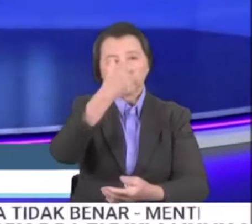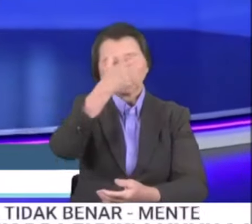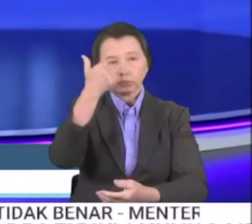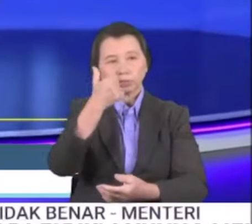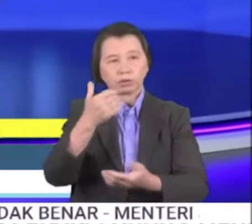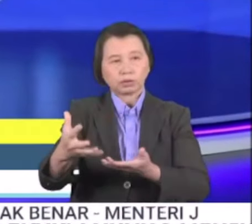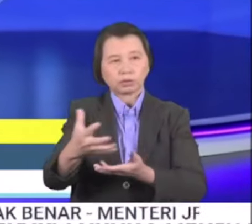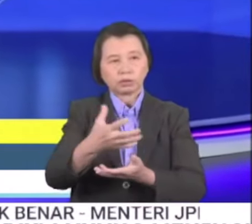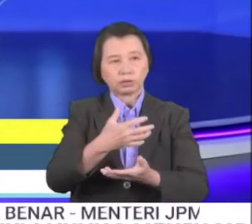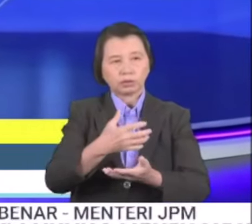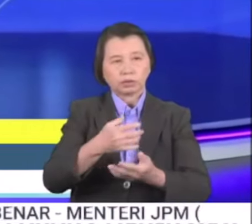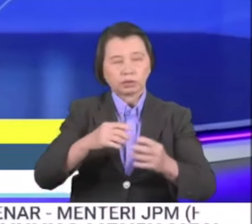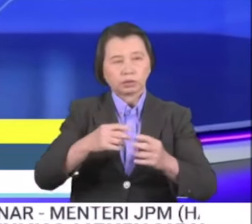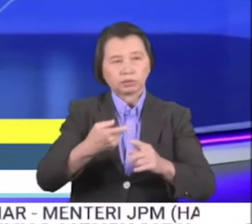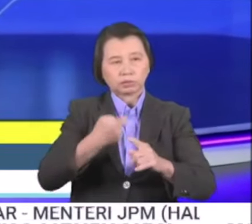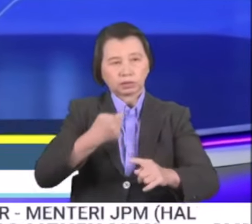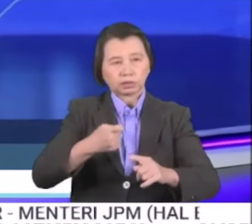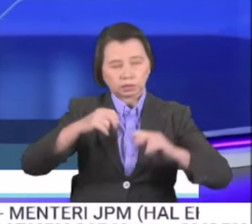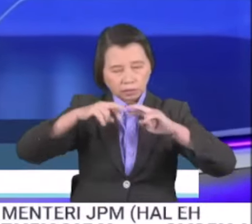dapatan daripada kajian